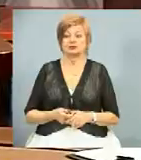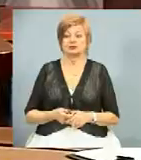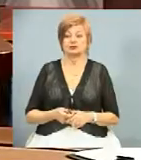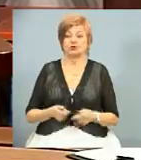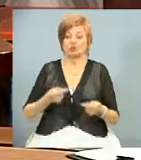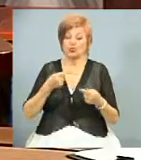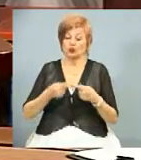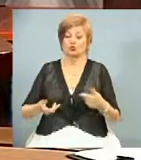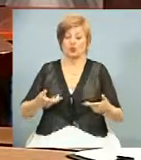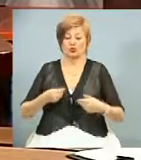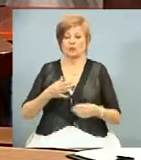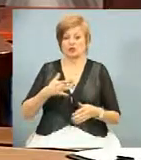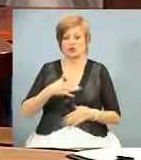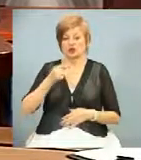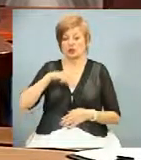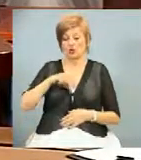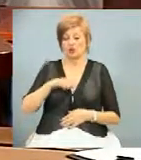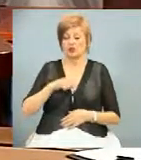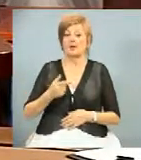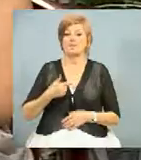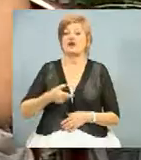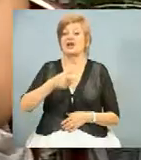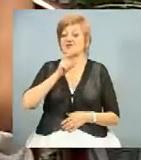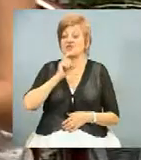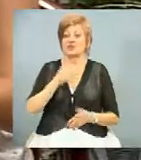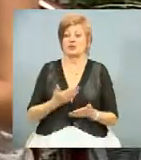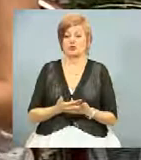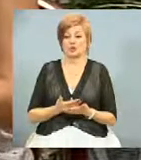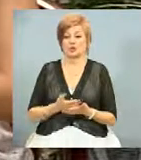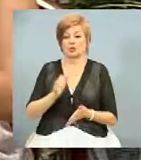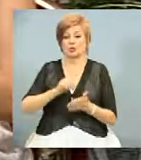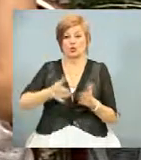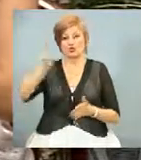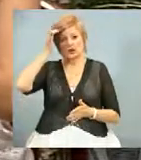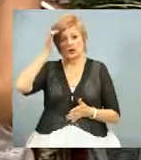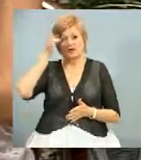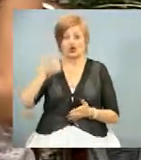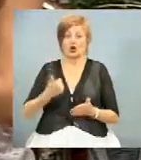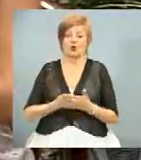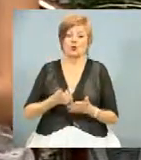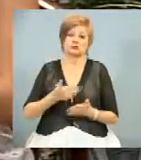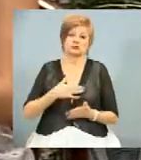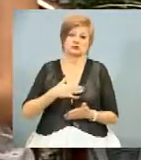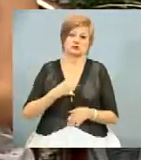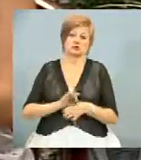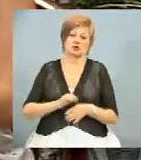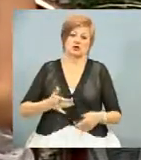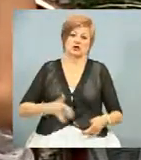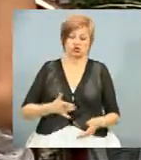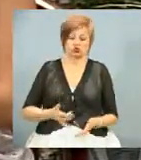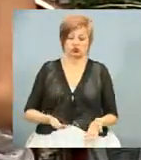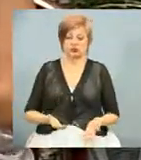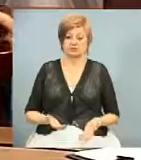інакше вплинути на наш організм, так? Так. Ми вип'ємо пігулку, наприклад, від голови, а в нас заболить, наприклад, шлунок. Це я так і чула такі страшні